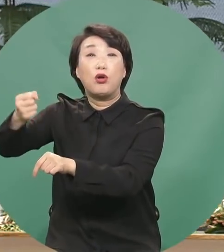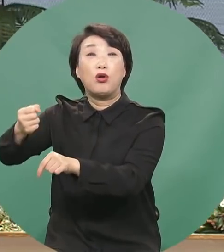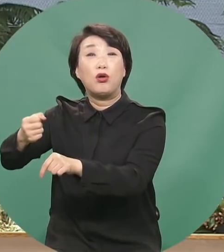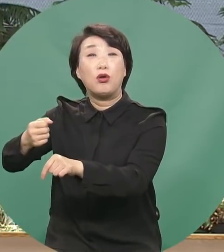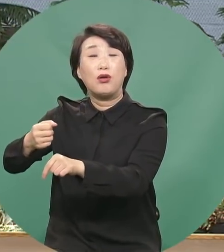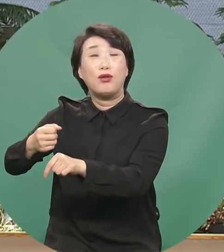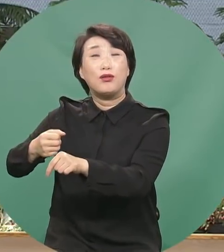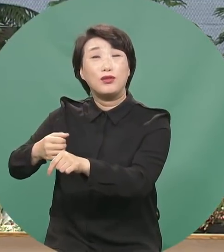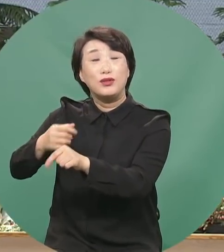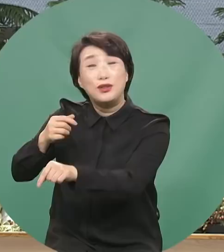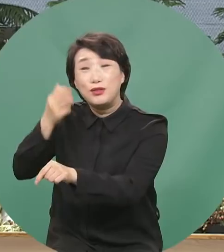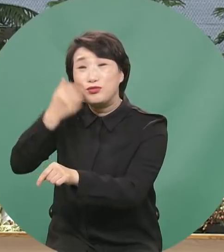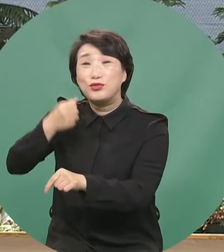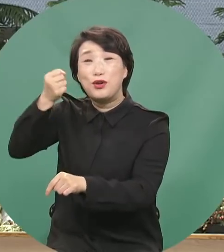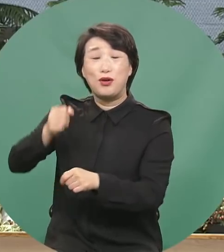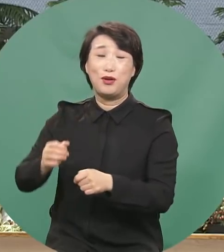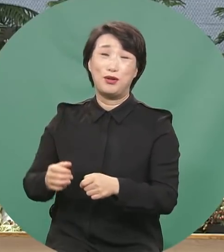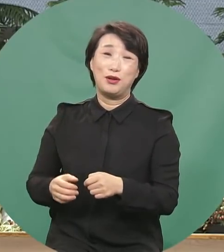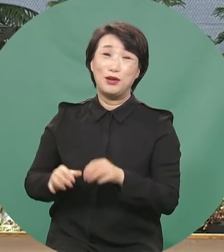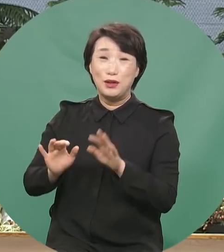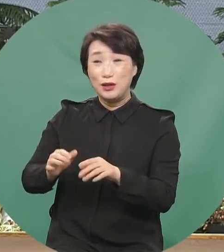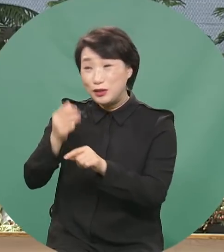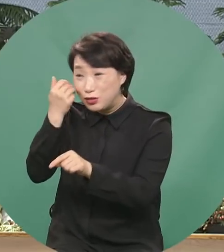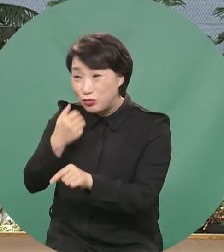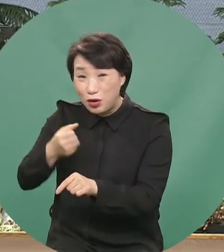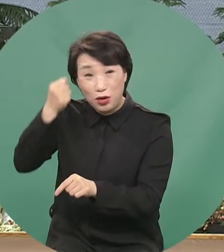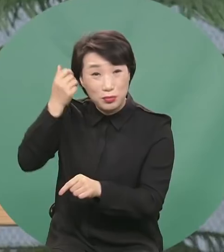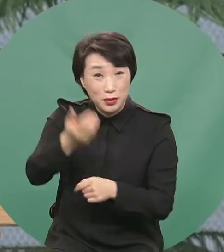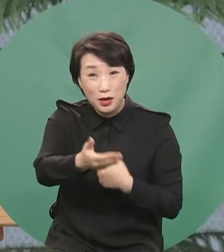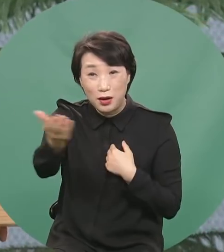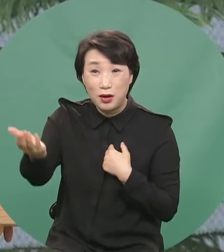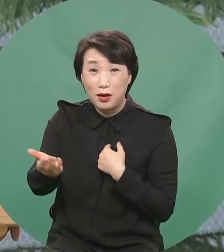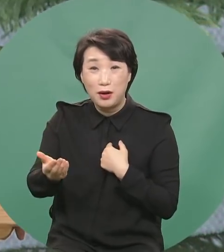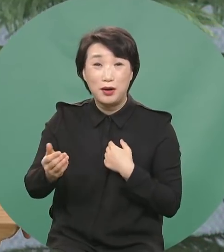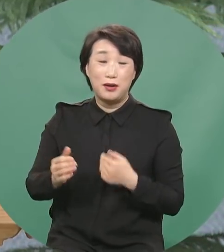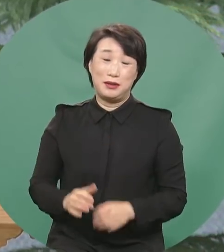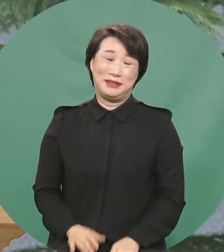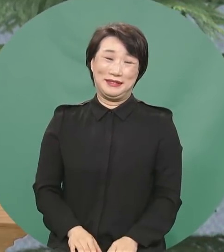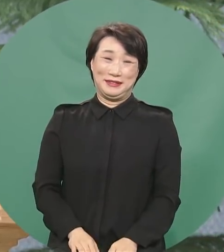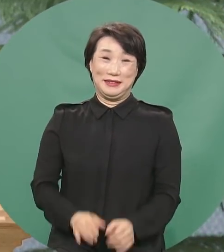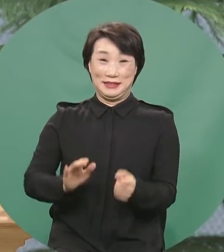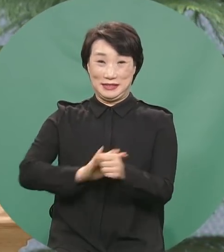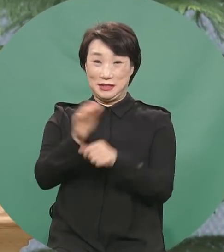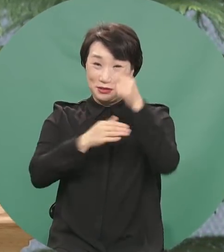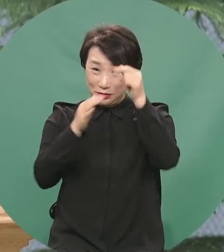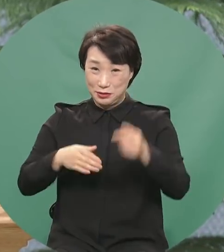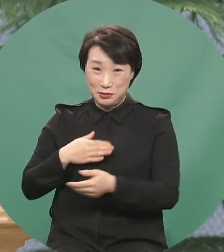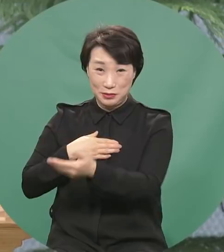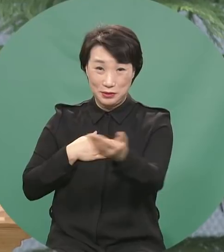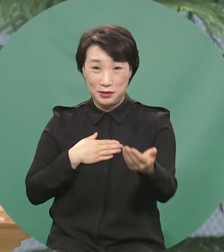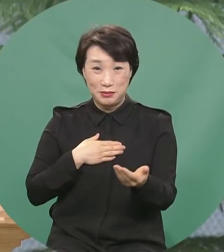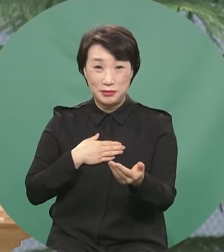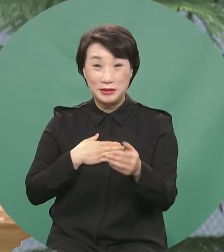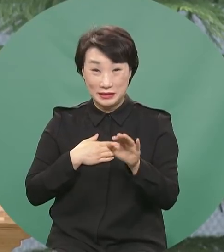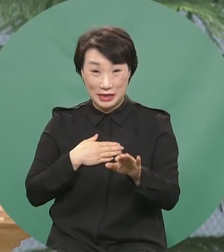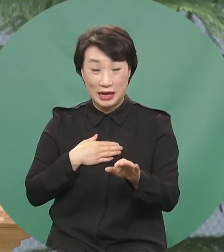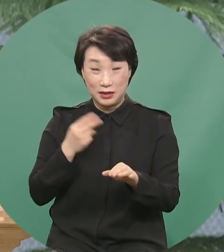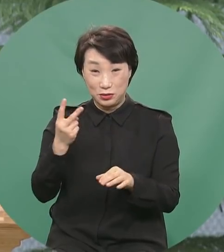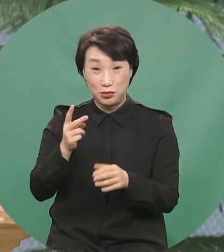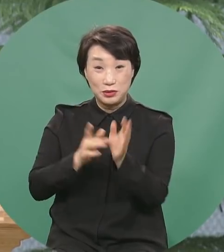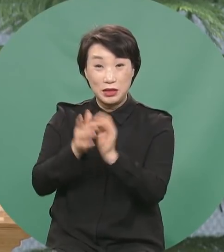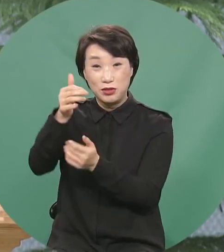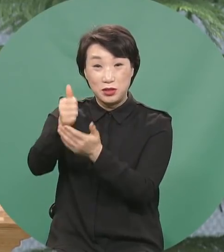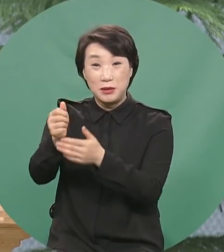것이란 말입니까? 누구의 것이란 말입니까? 사랑하는 여러분, 또한